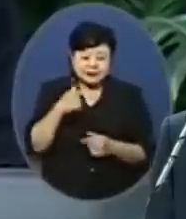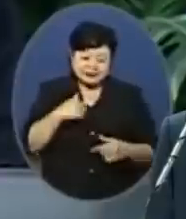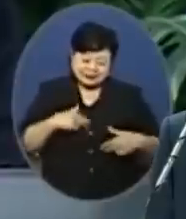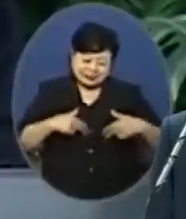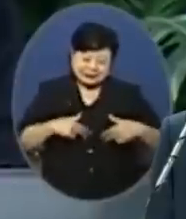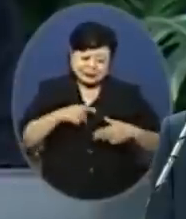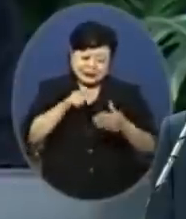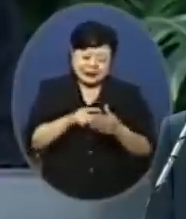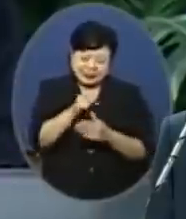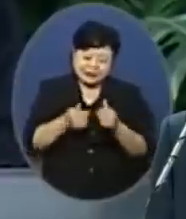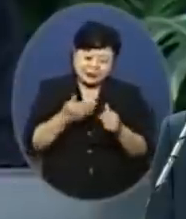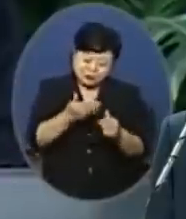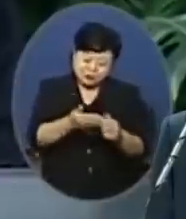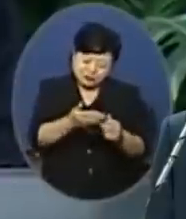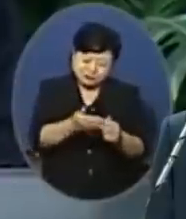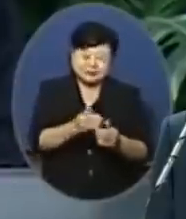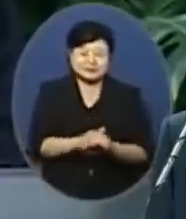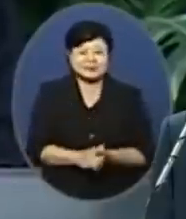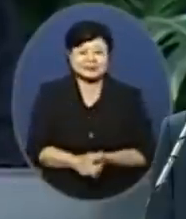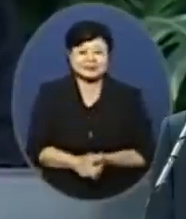즐거움의 때를 하나님이 갖다 줄 수 있다.